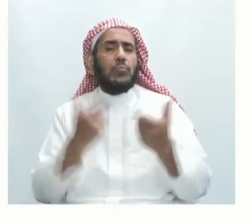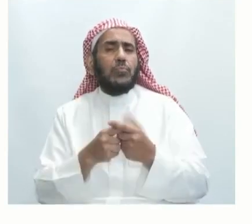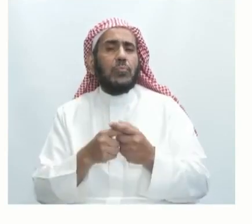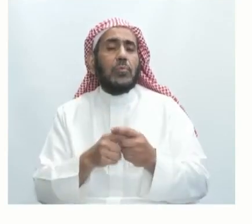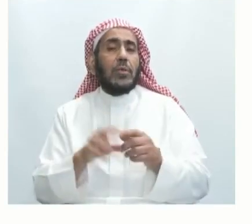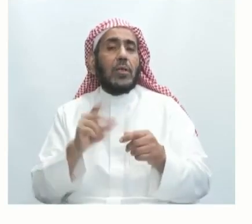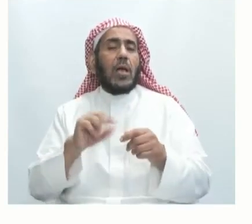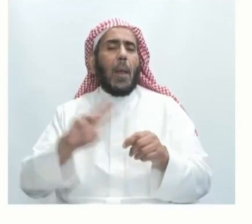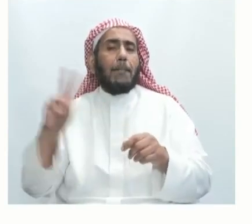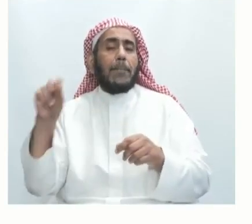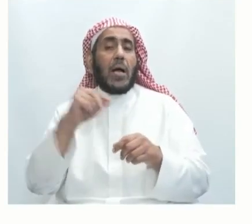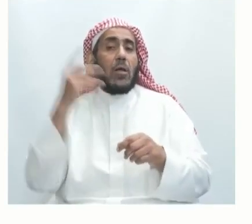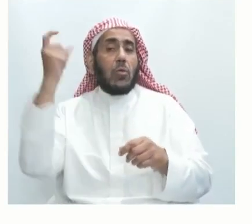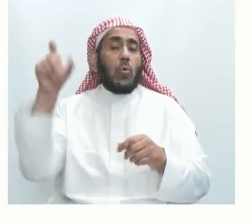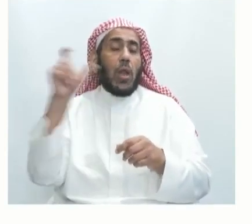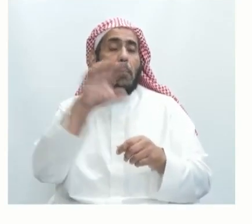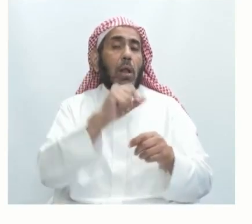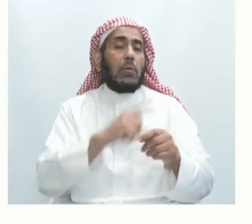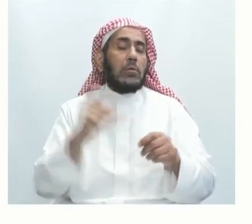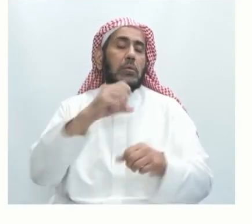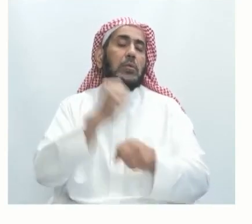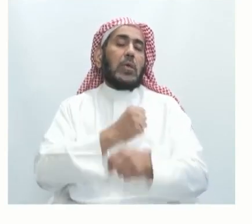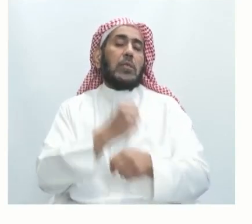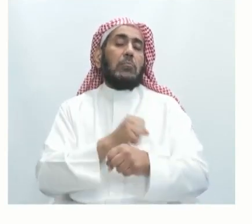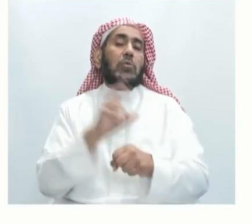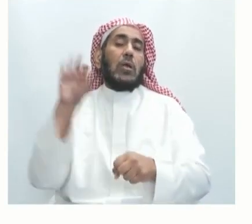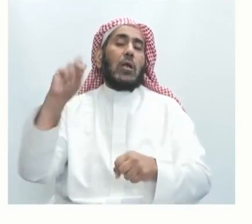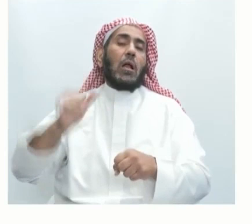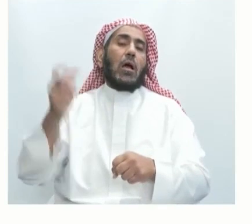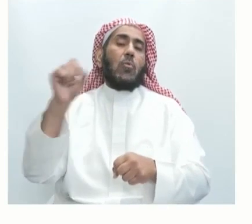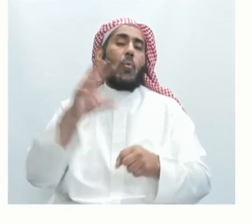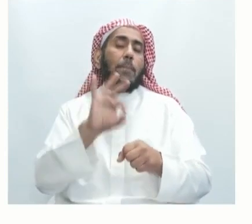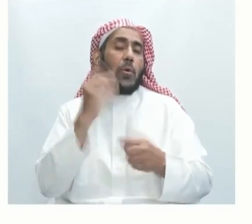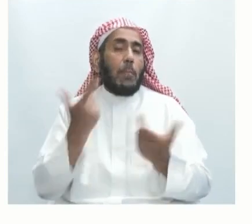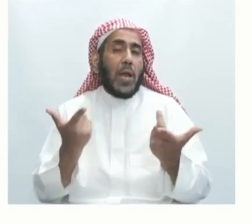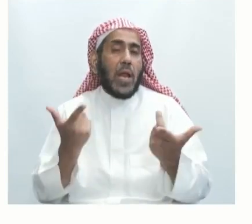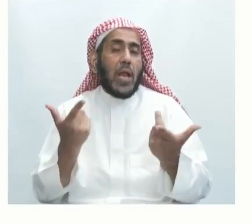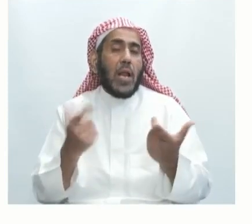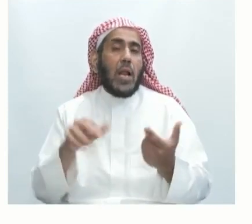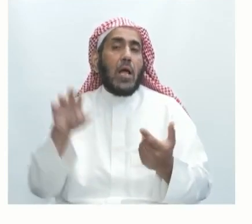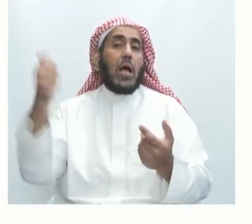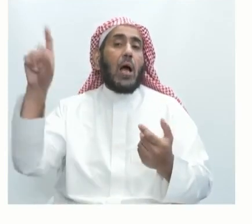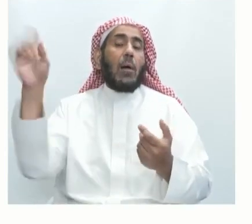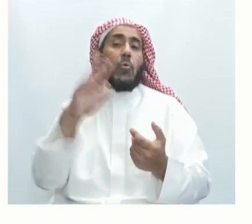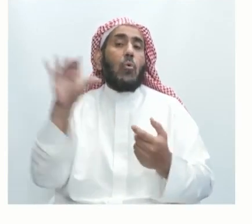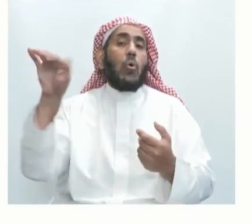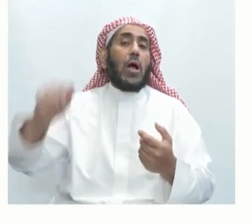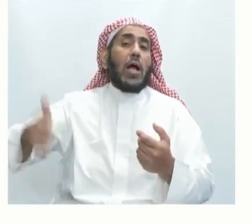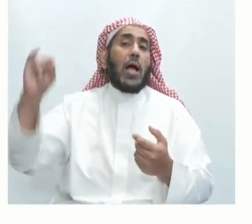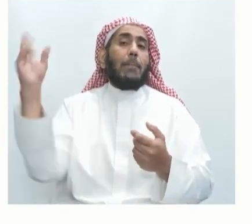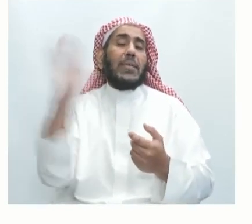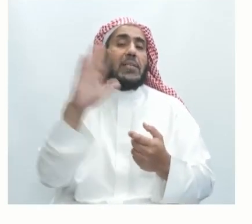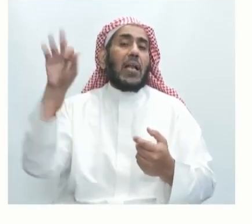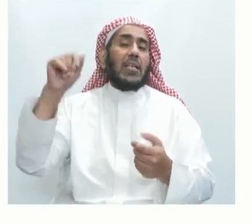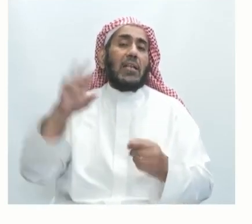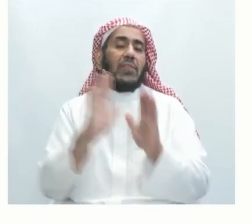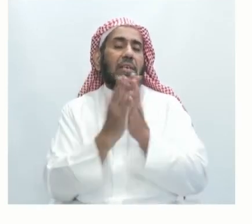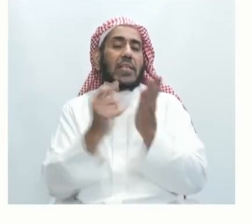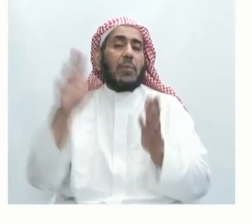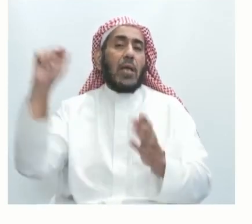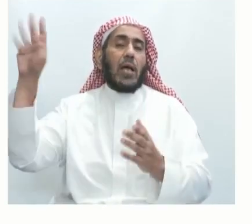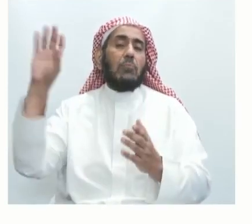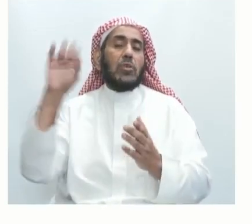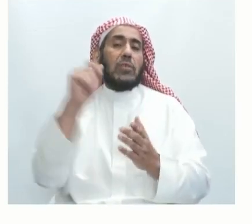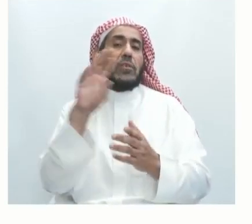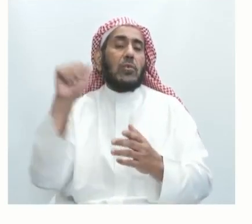ان بعض علماء المسلمين استخدموا مصطلح القانون ومنهم من وحامد الغزالي في كتابه المستصفى كما